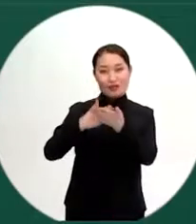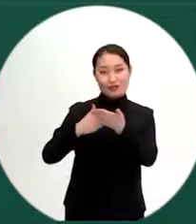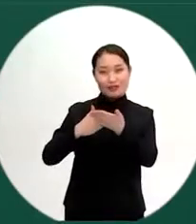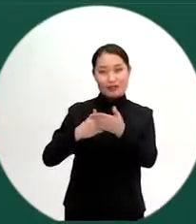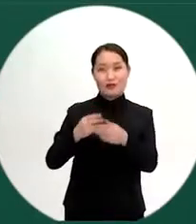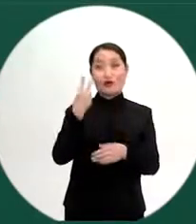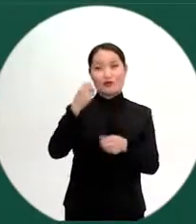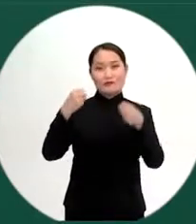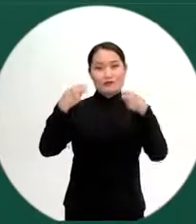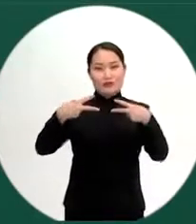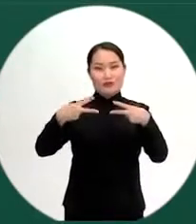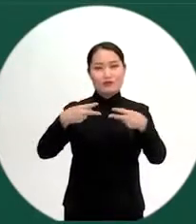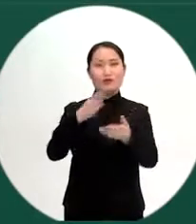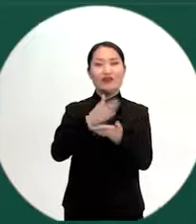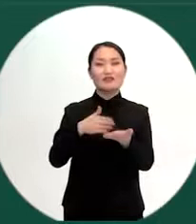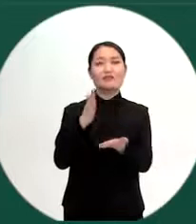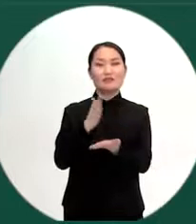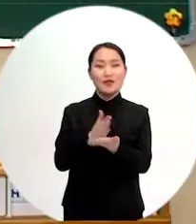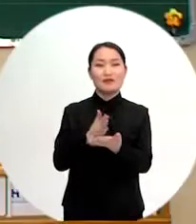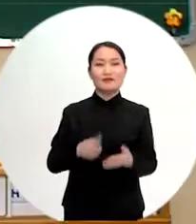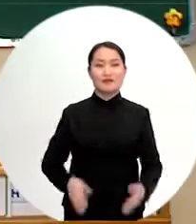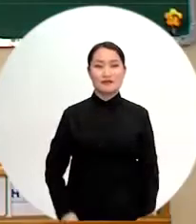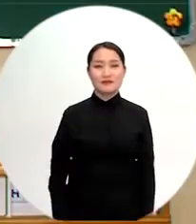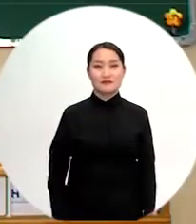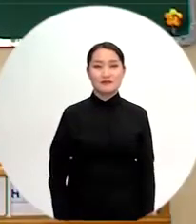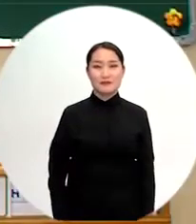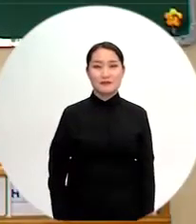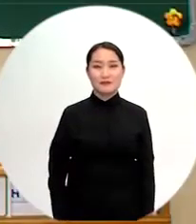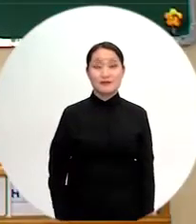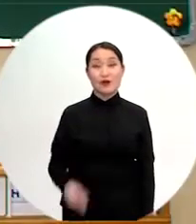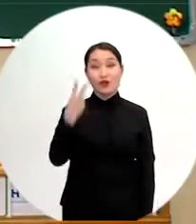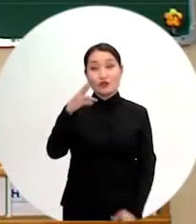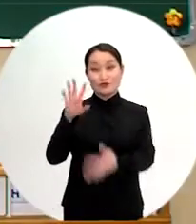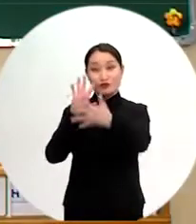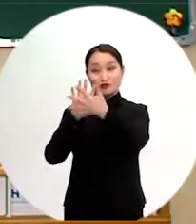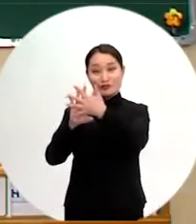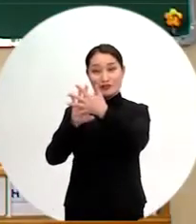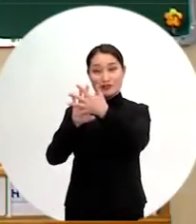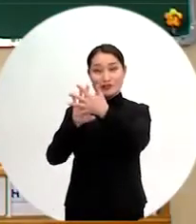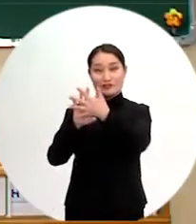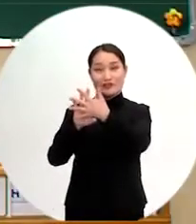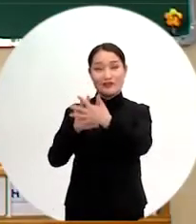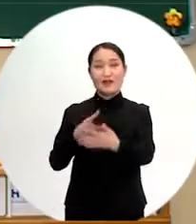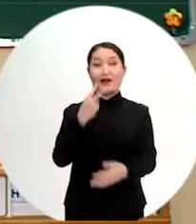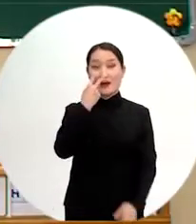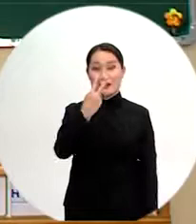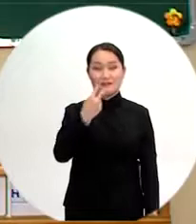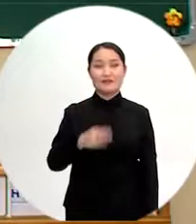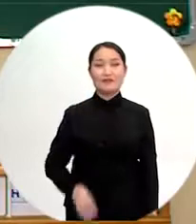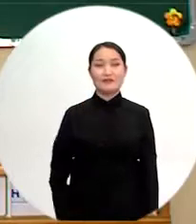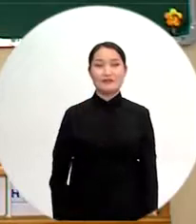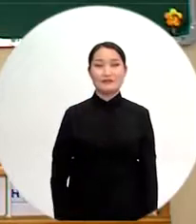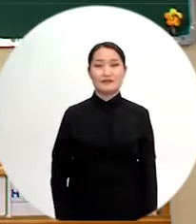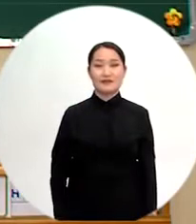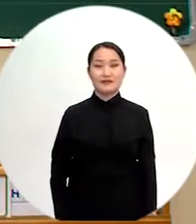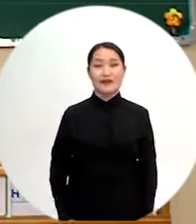2 тэнцүү хэсэгт хуваагджээ. Одоо бүгдээрээ 2 дахь дүрсийг анхааралтай ажиглая. 2 дахь дүрс